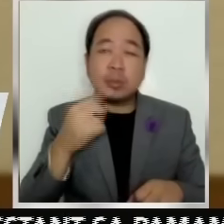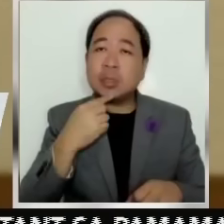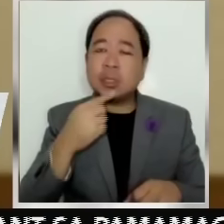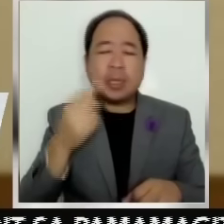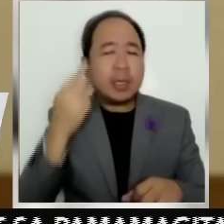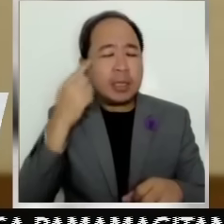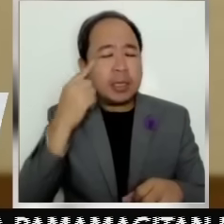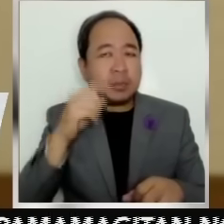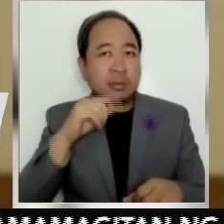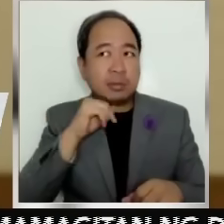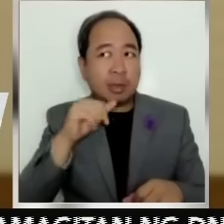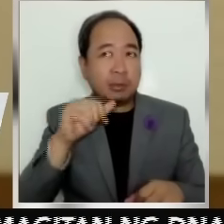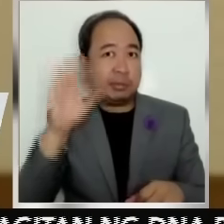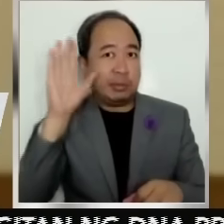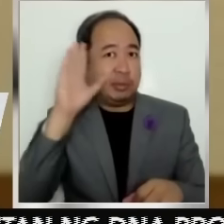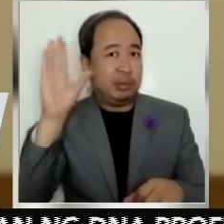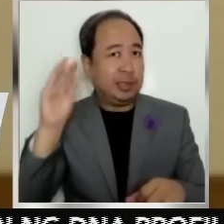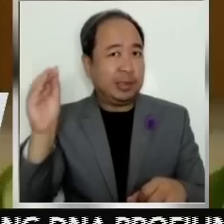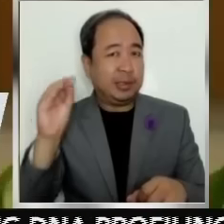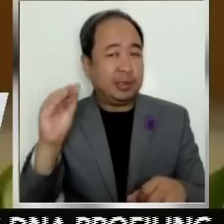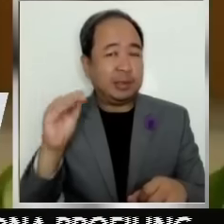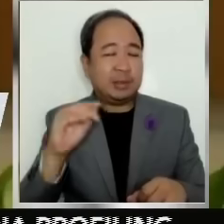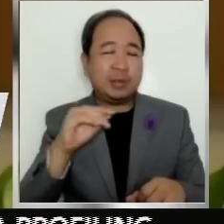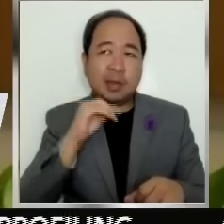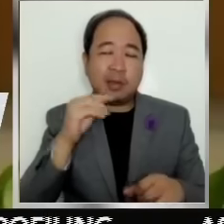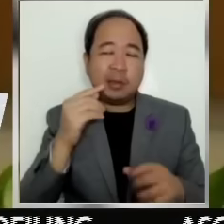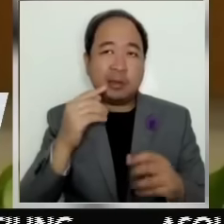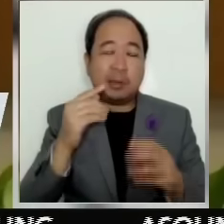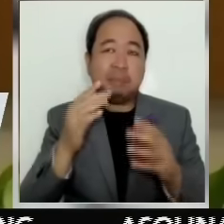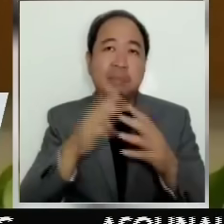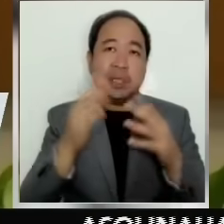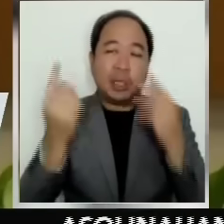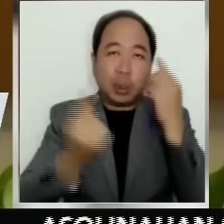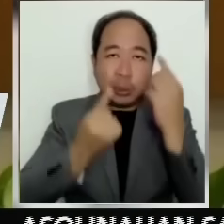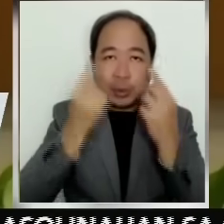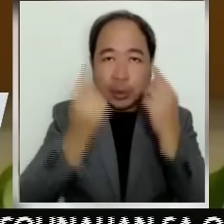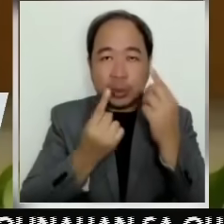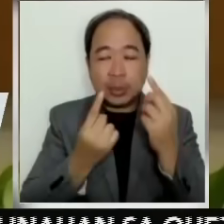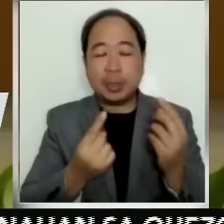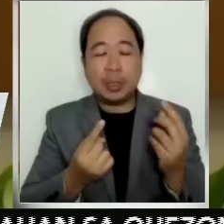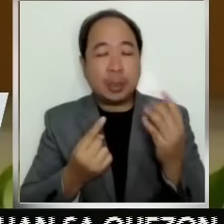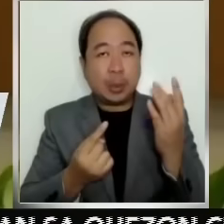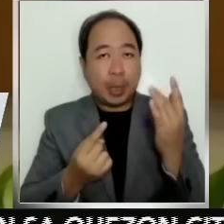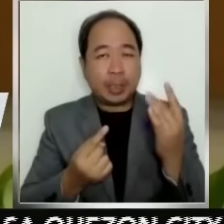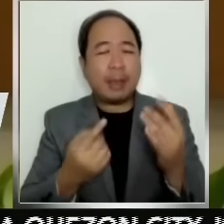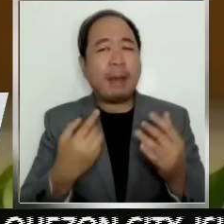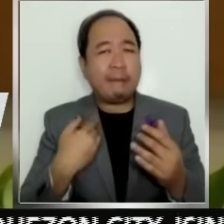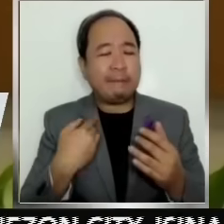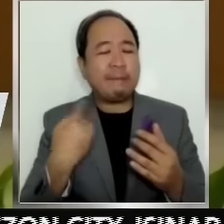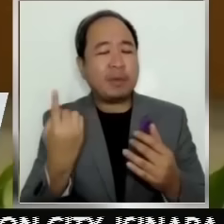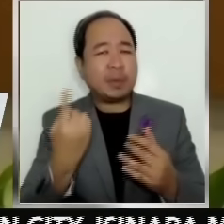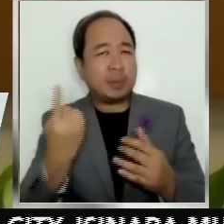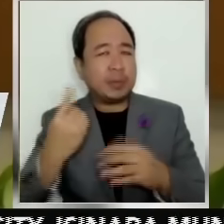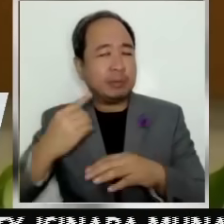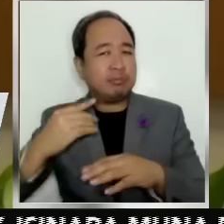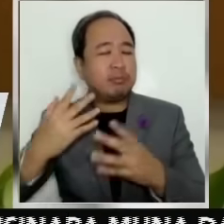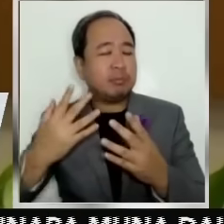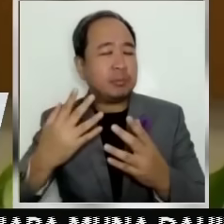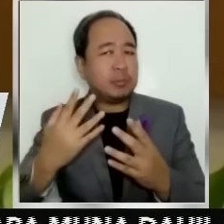unusual. I don't think it's particularly worrisome. You know, there will always be an element that will want to